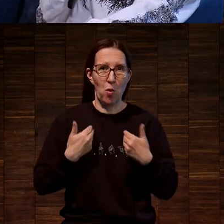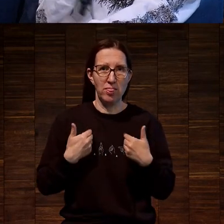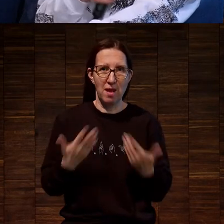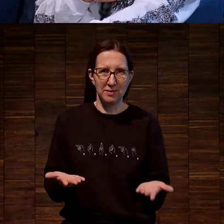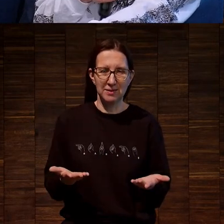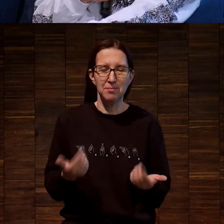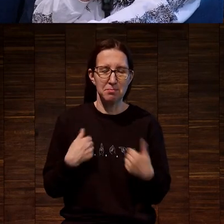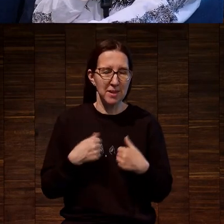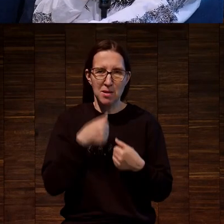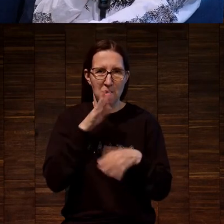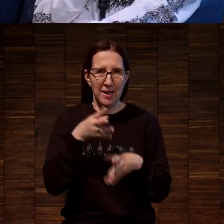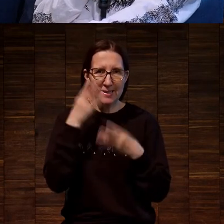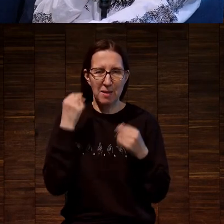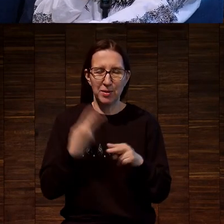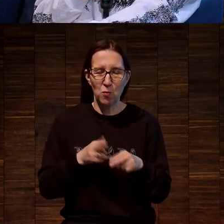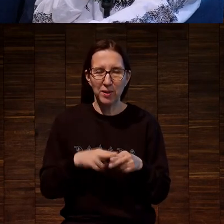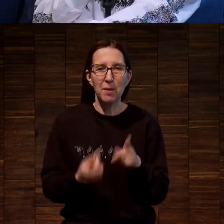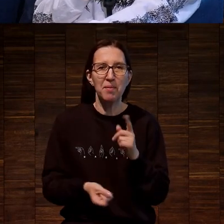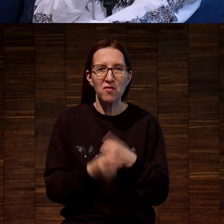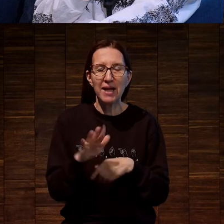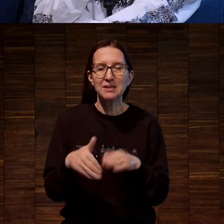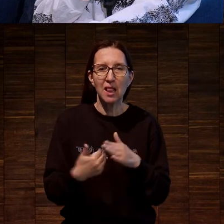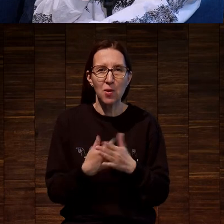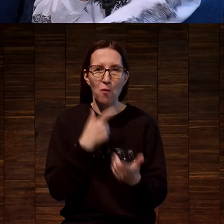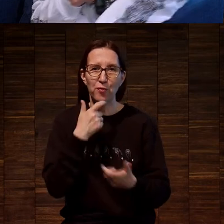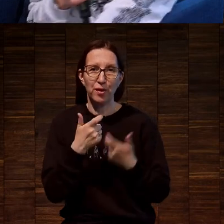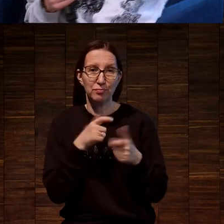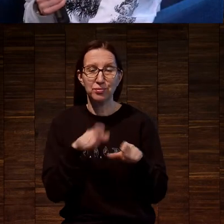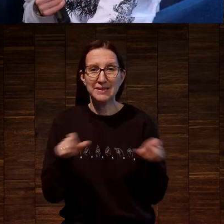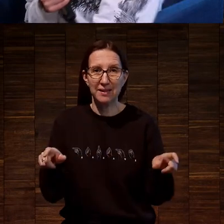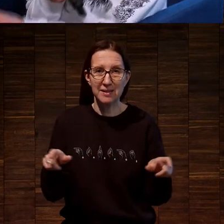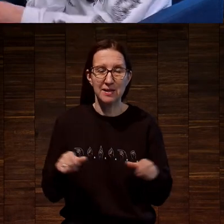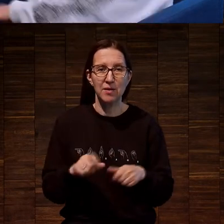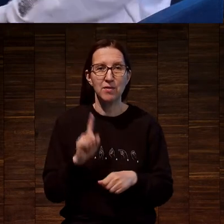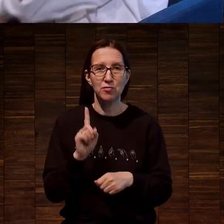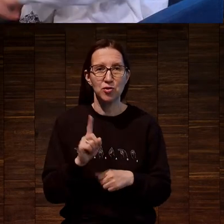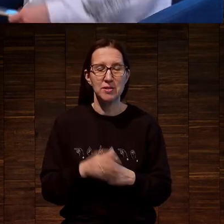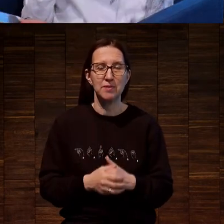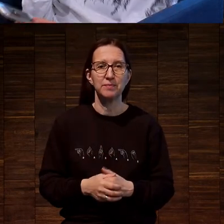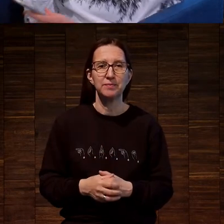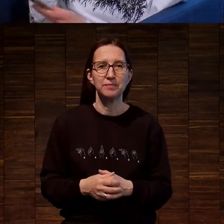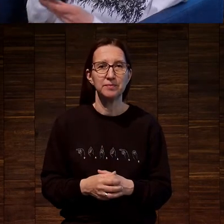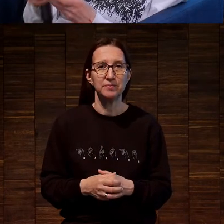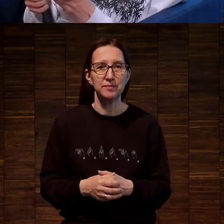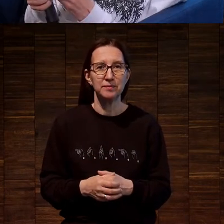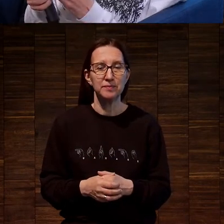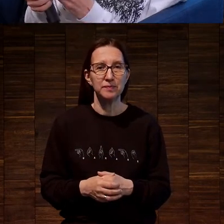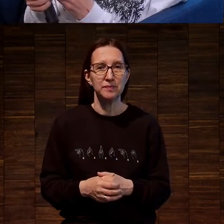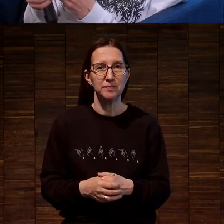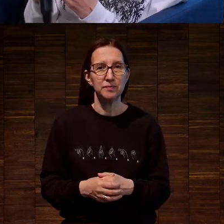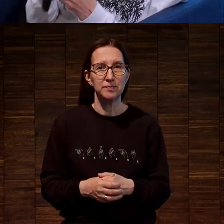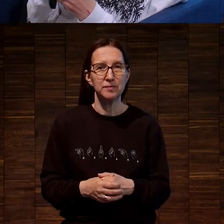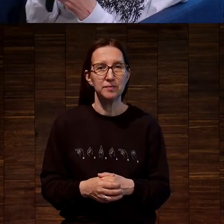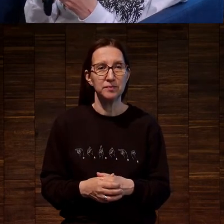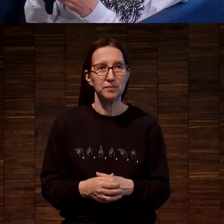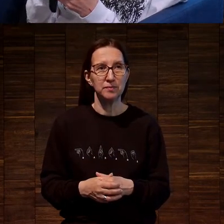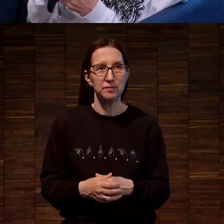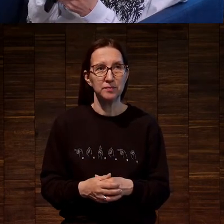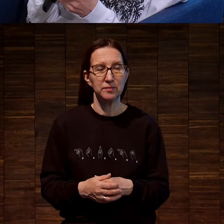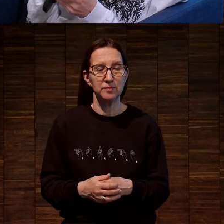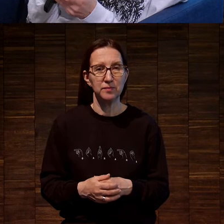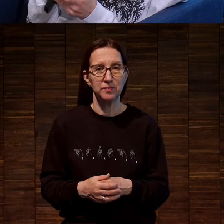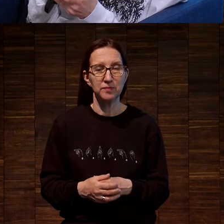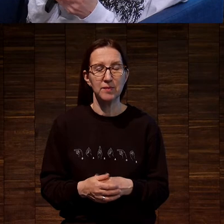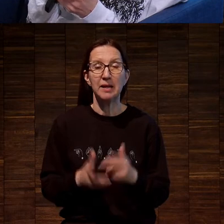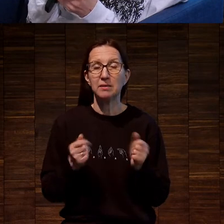мы могли забыть. Вот, и появляется новый зритель. Ой, сейчас я посмотрю, что у меня было написано. Простите за комментарий.